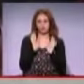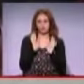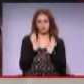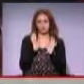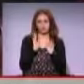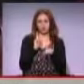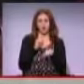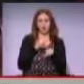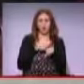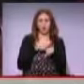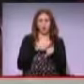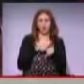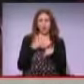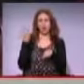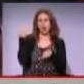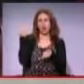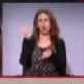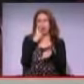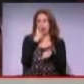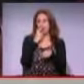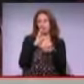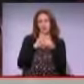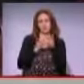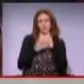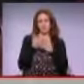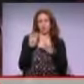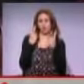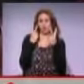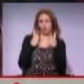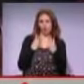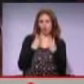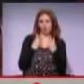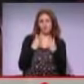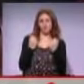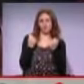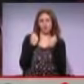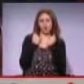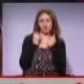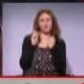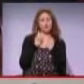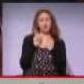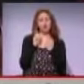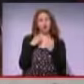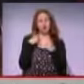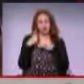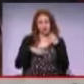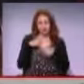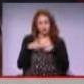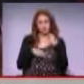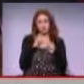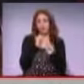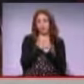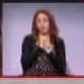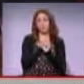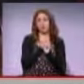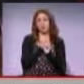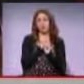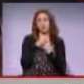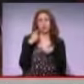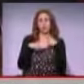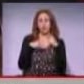الوقت مش بحب ابص ورا ظهري لما حاجه توقفني، يعني بحس ان الموضوع كله بيبقى